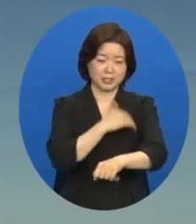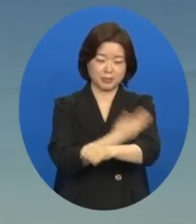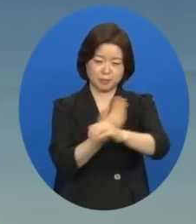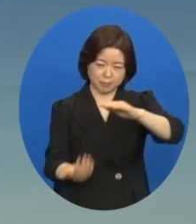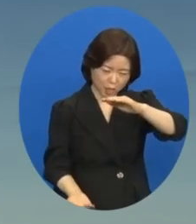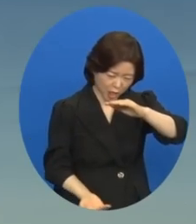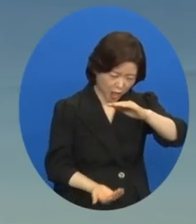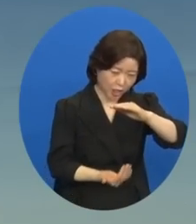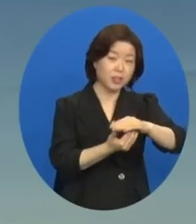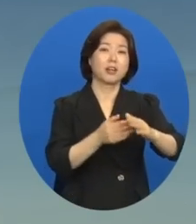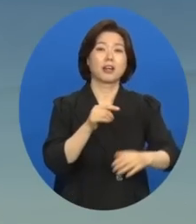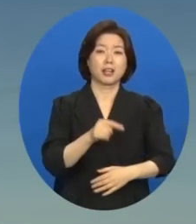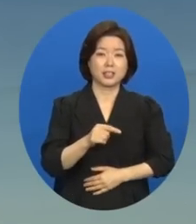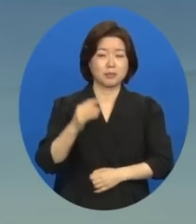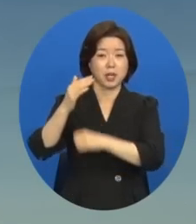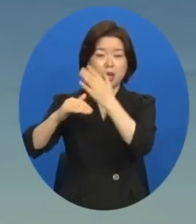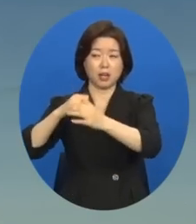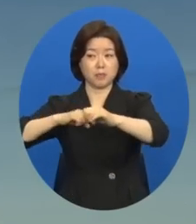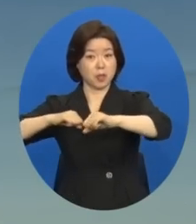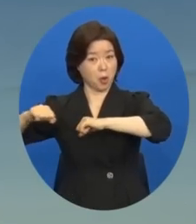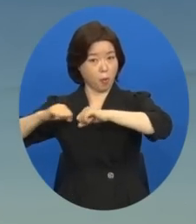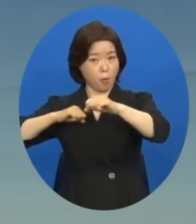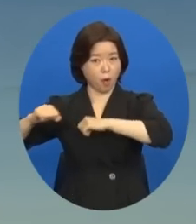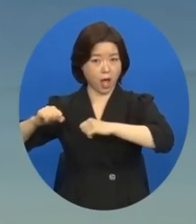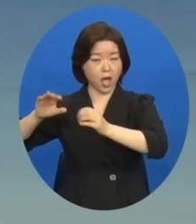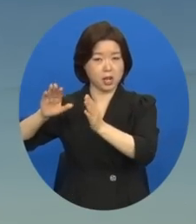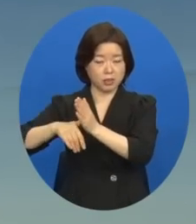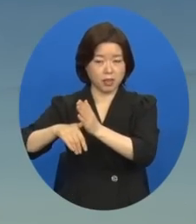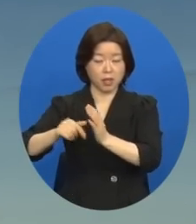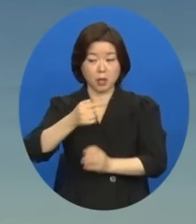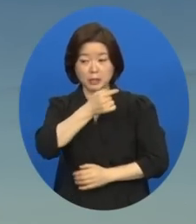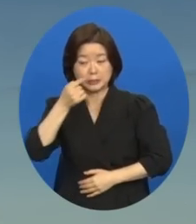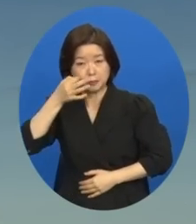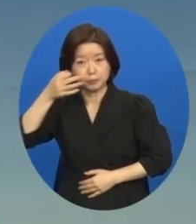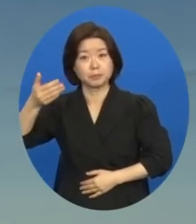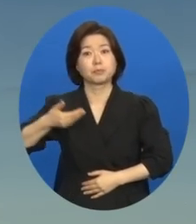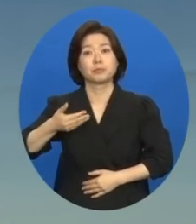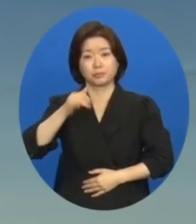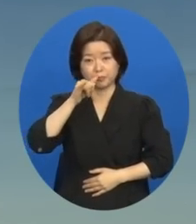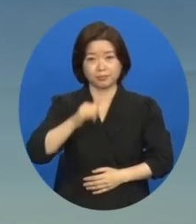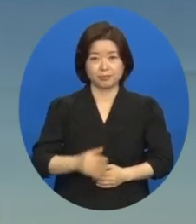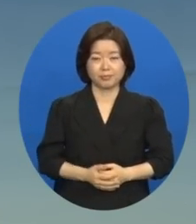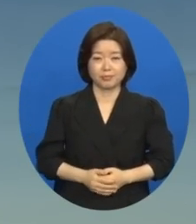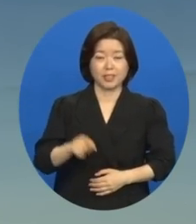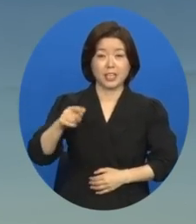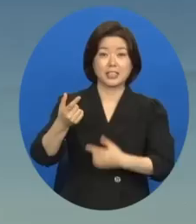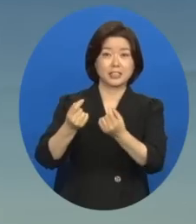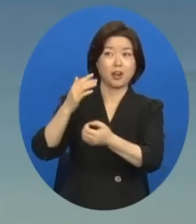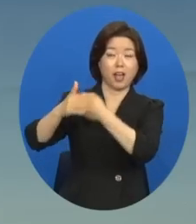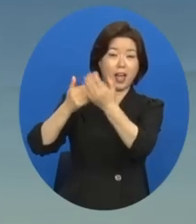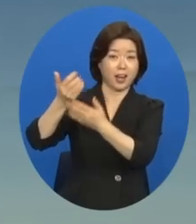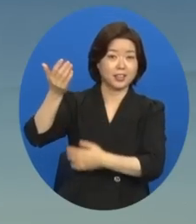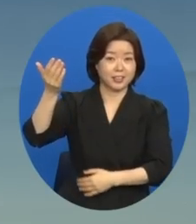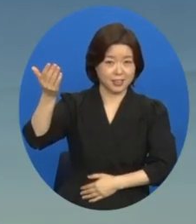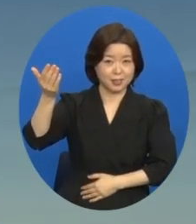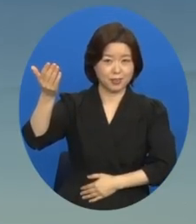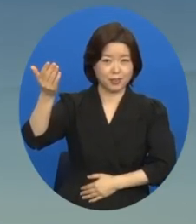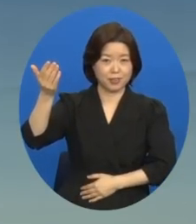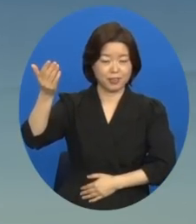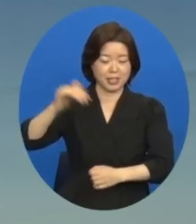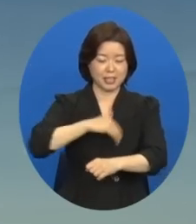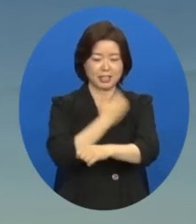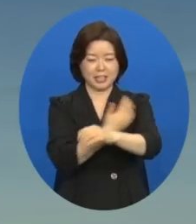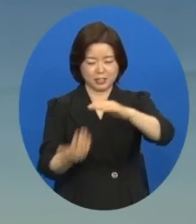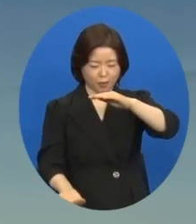전능하심을 하나님은 역사 가운데 증명해 보이셨습니다. 그런 하나님께서 그 하나님의